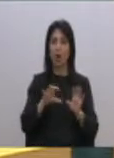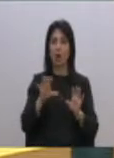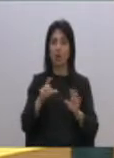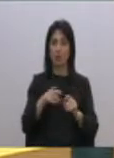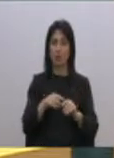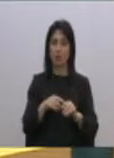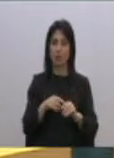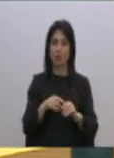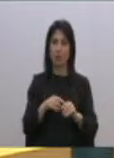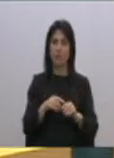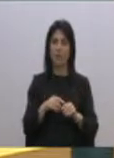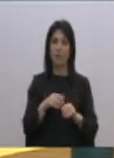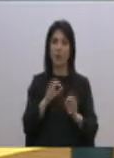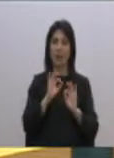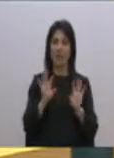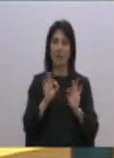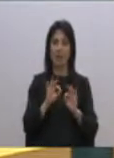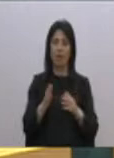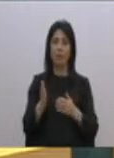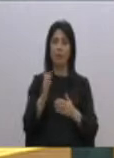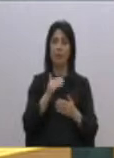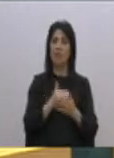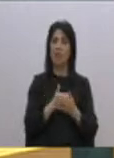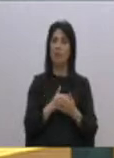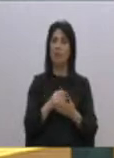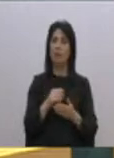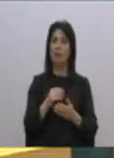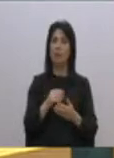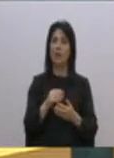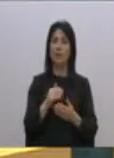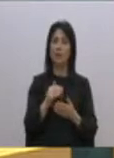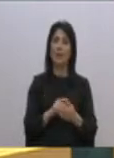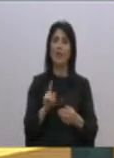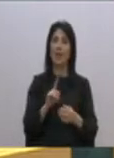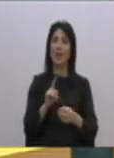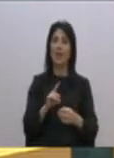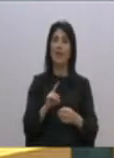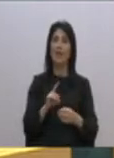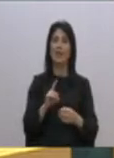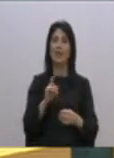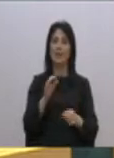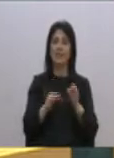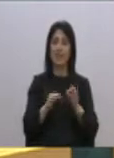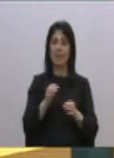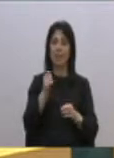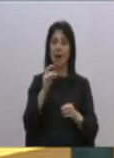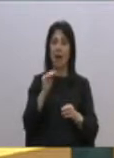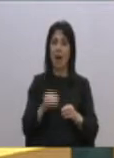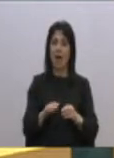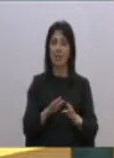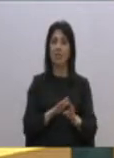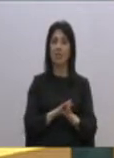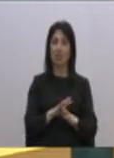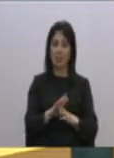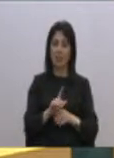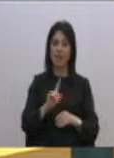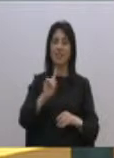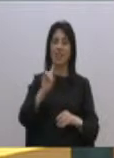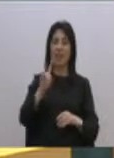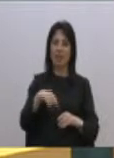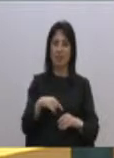კონსტიტუცია გვეუბნება შემდეგს, რომ სამართლო აქტების შესასრულებლად